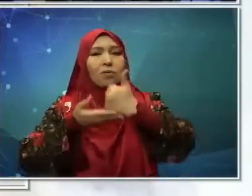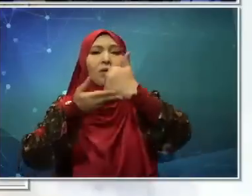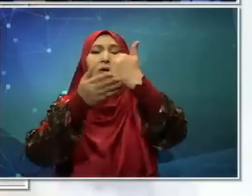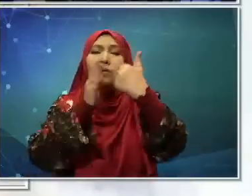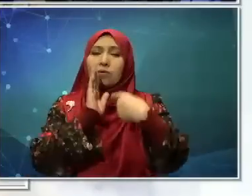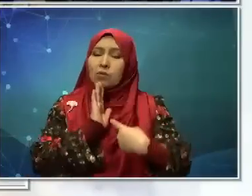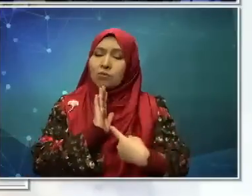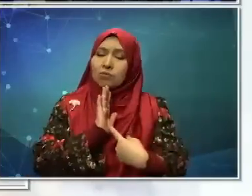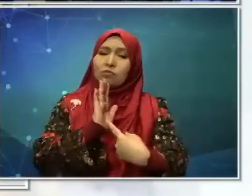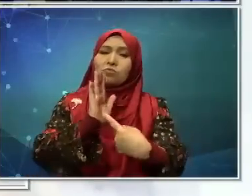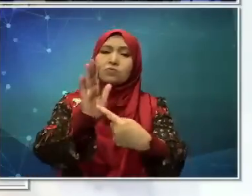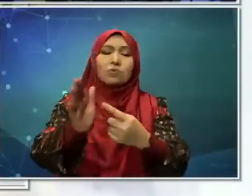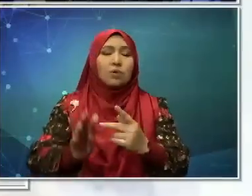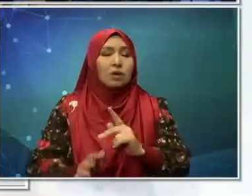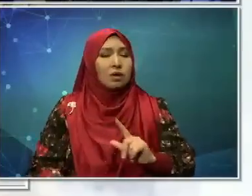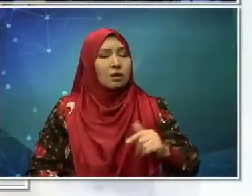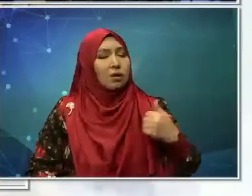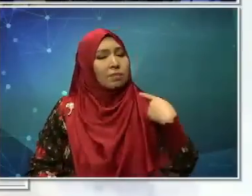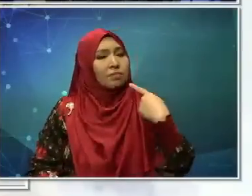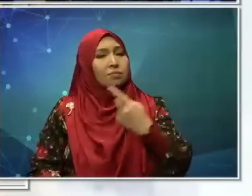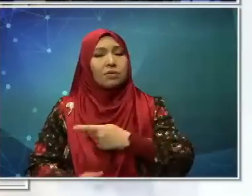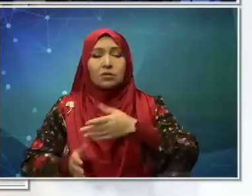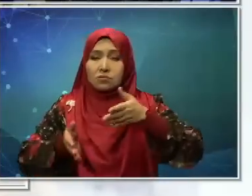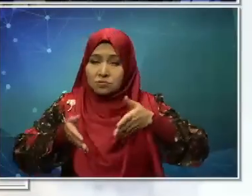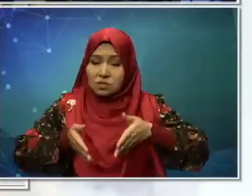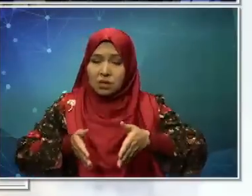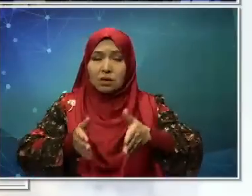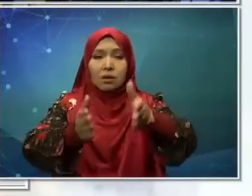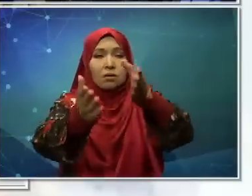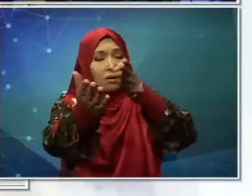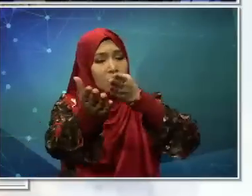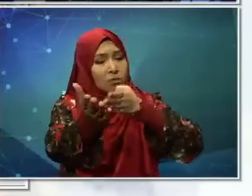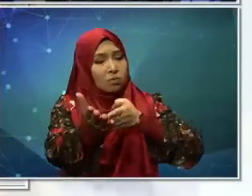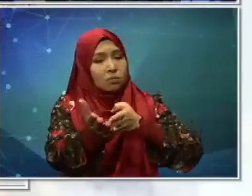Hai ihdinas Leopold mustard